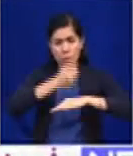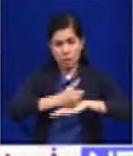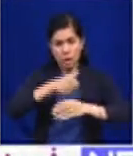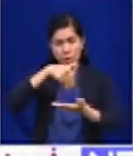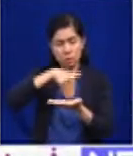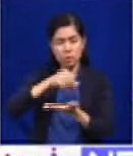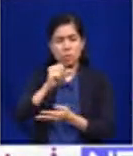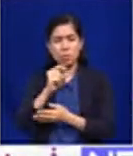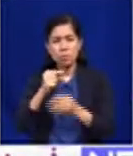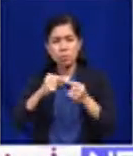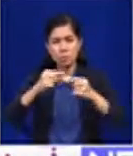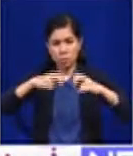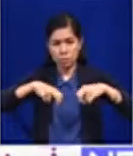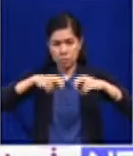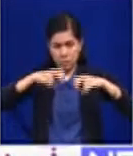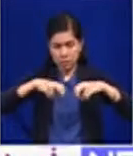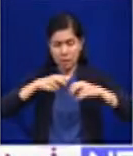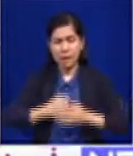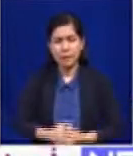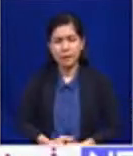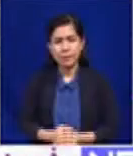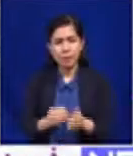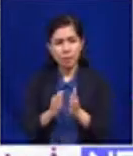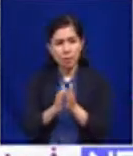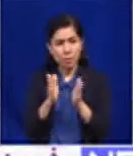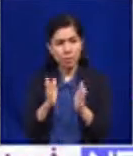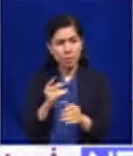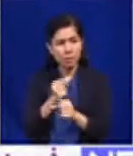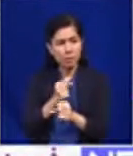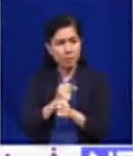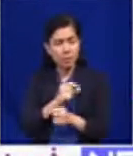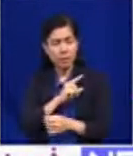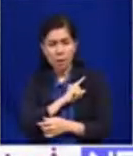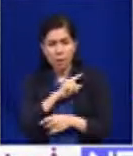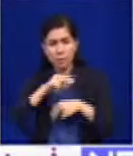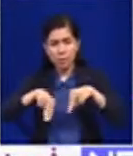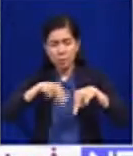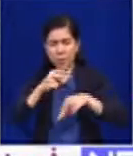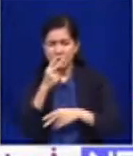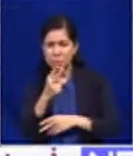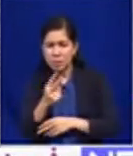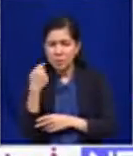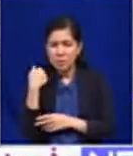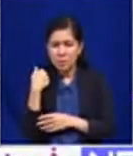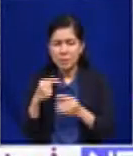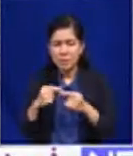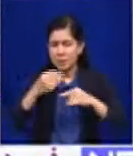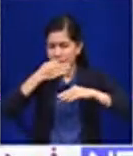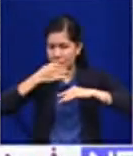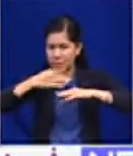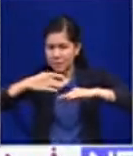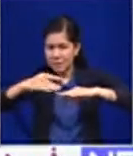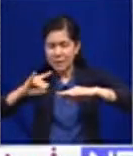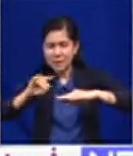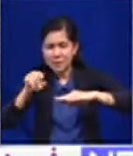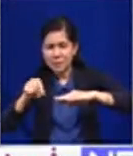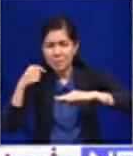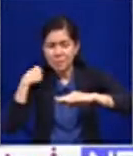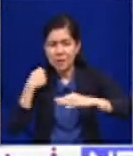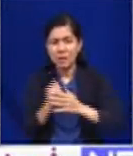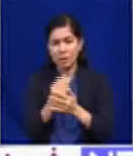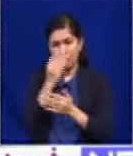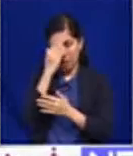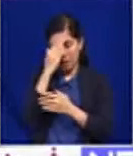เลและชายฝั่งทะเลอันดามันและเจ้าหน้าที่ที่เกี่ยวข้องนะคะก็ลงพื้นที่ตรวจสอบซากสัตว์ทะเลที่หน้าหาดกมลาหลังจาก